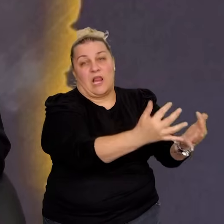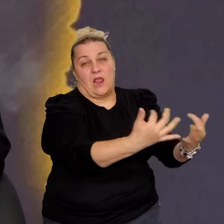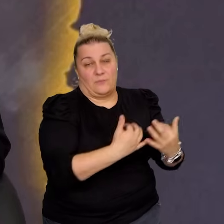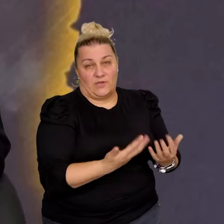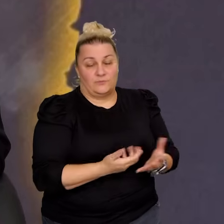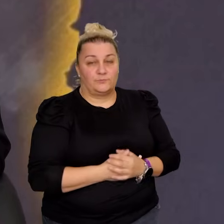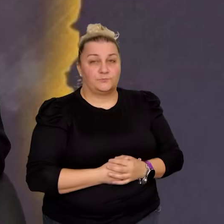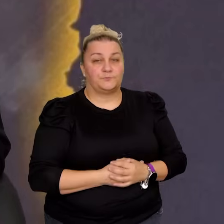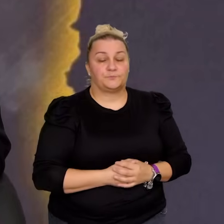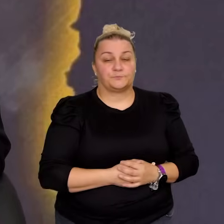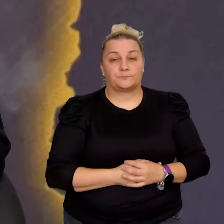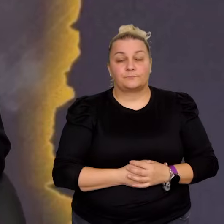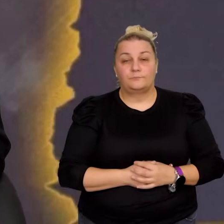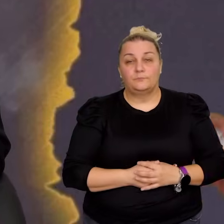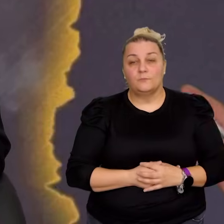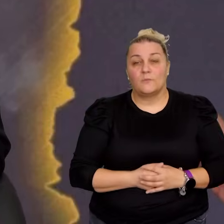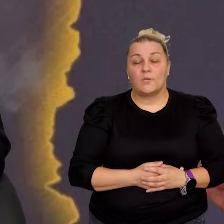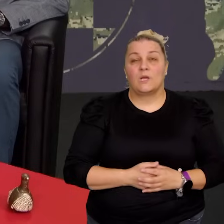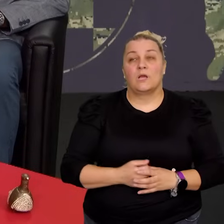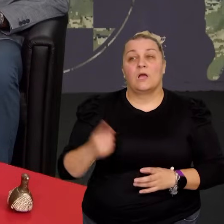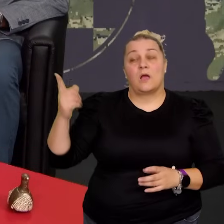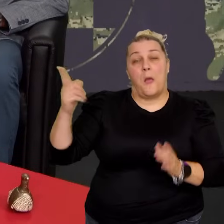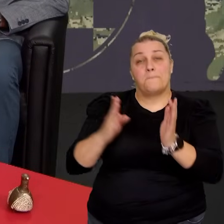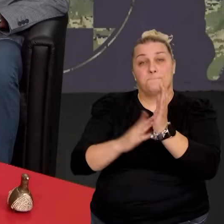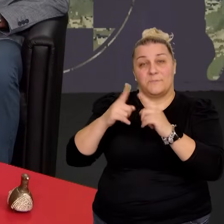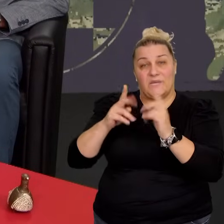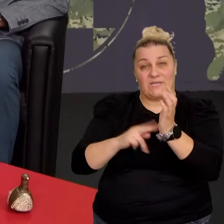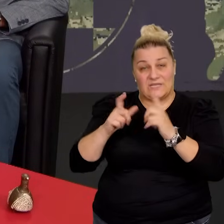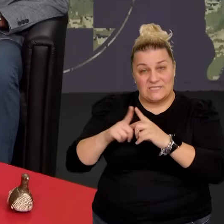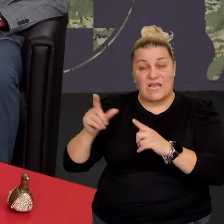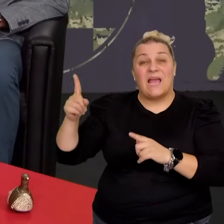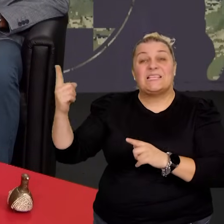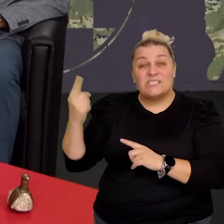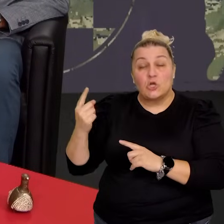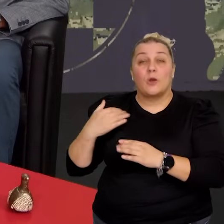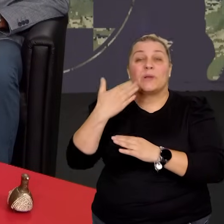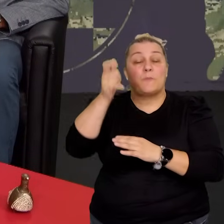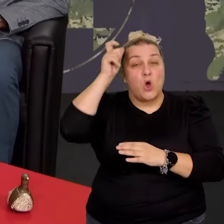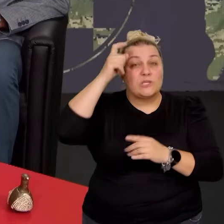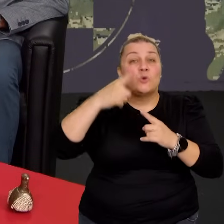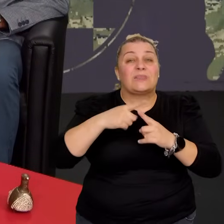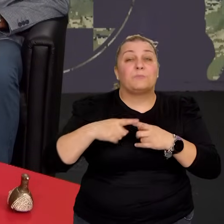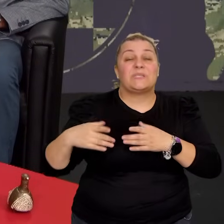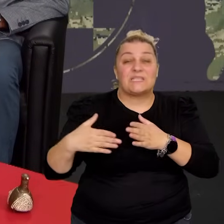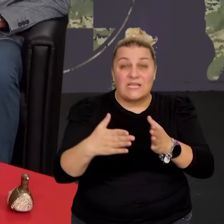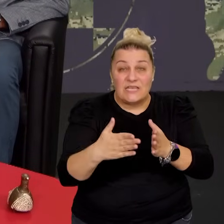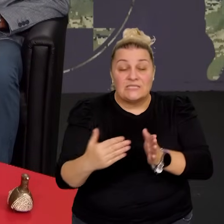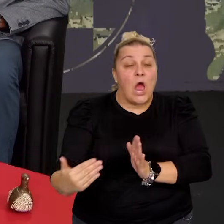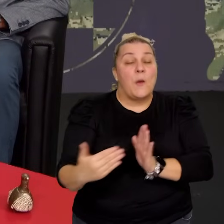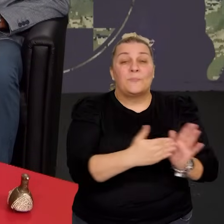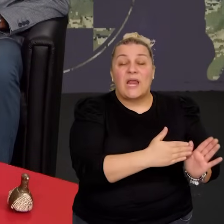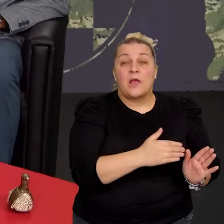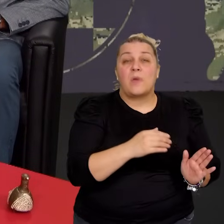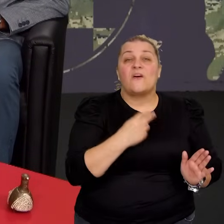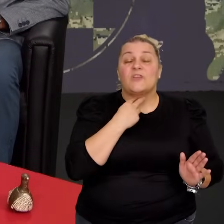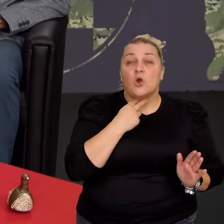koji su dolazili u Vukovar. Da, sa istoka Mitnica, prema Osijeku Trpinjska cesta, južno prema Vinkovcima